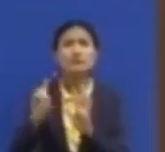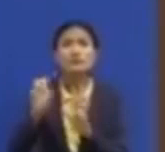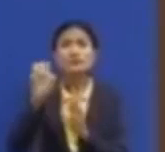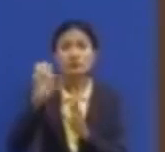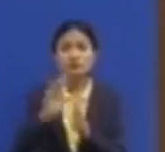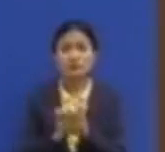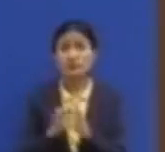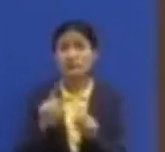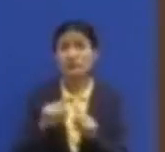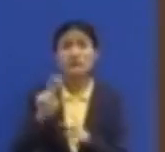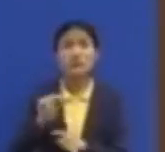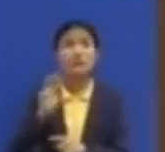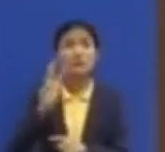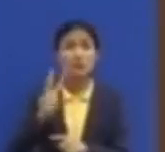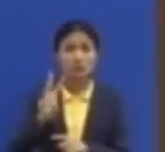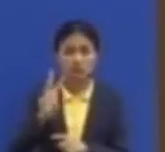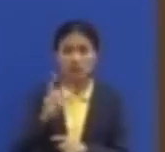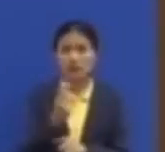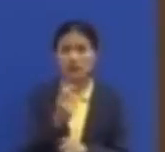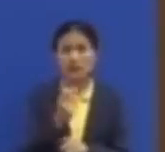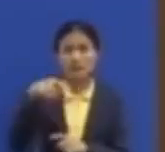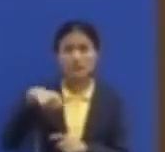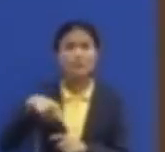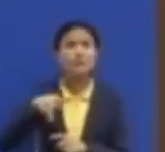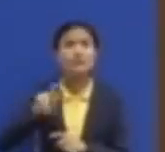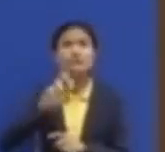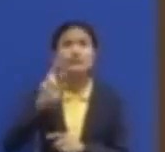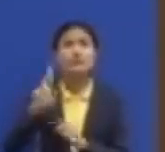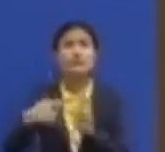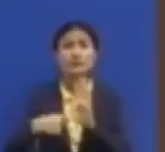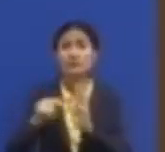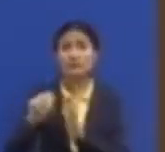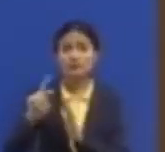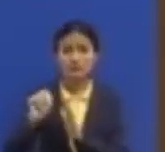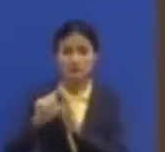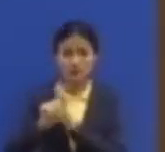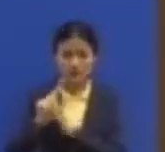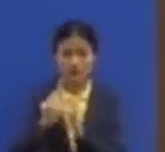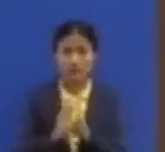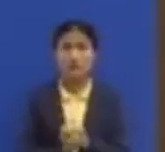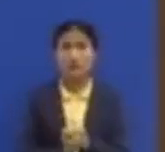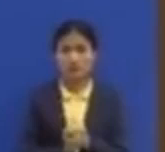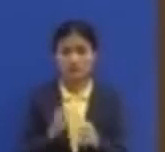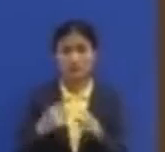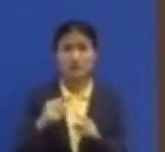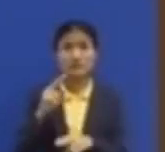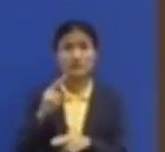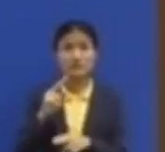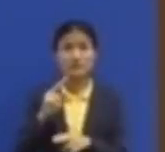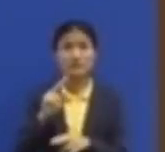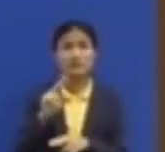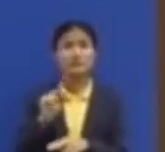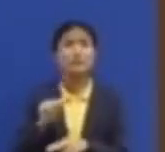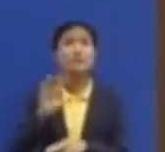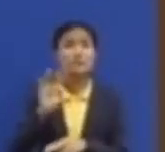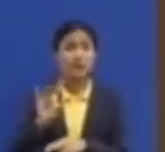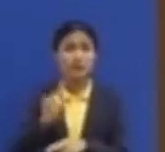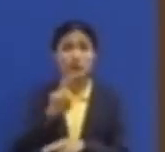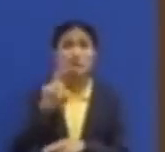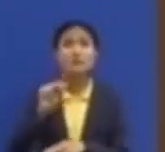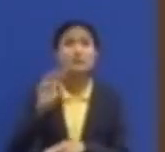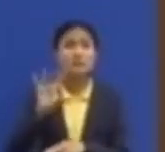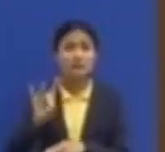ตคงสมพงศ์237นายอมรนินเปม238นาย